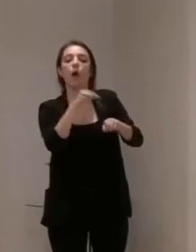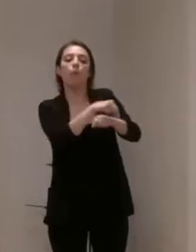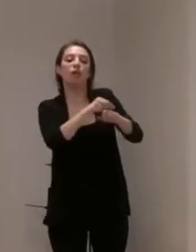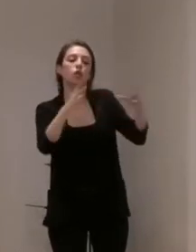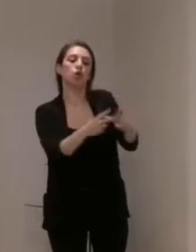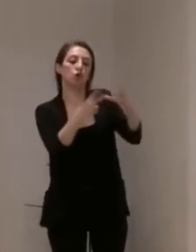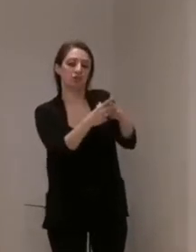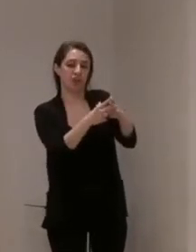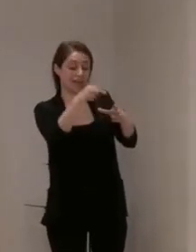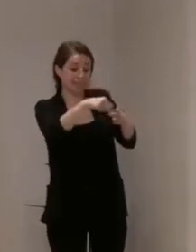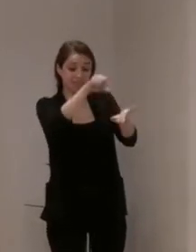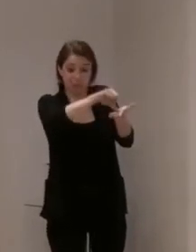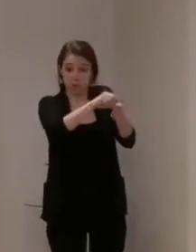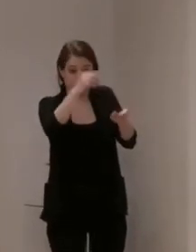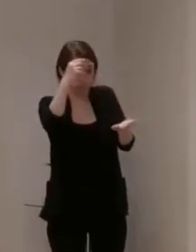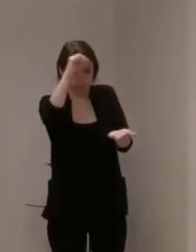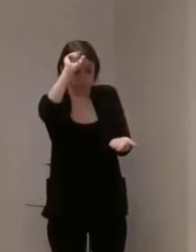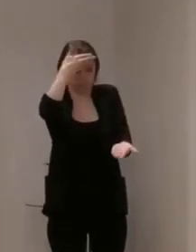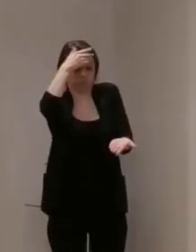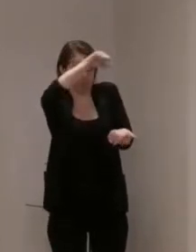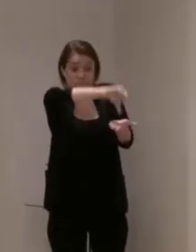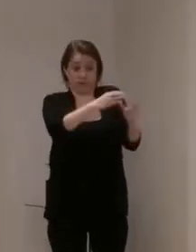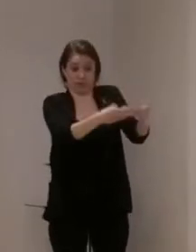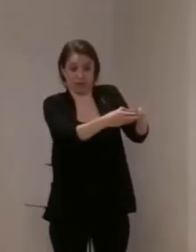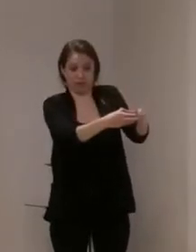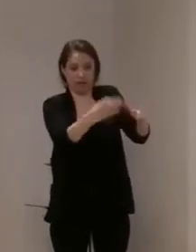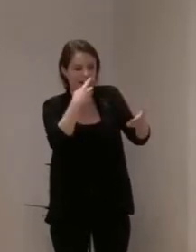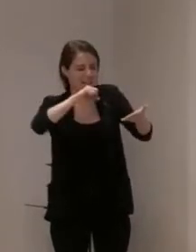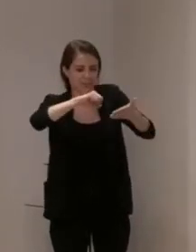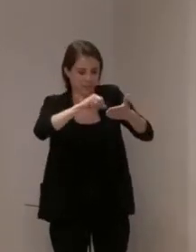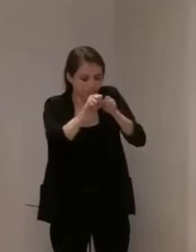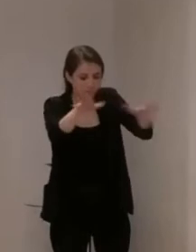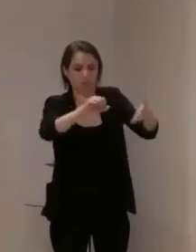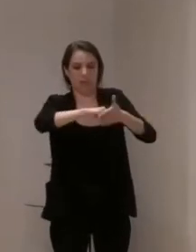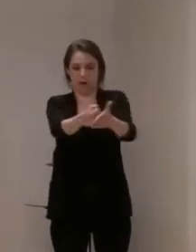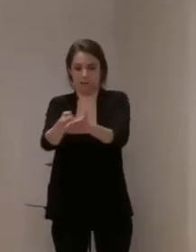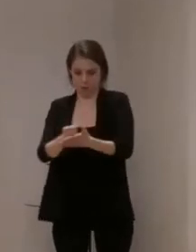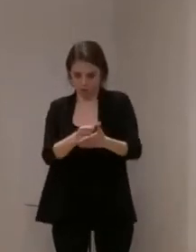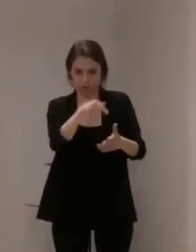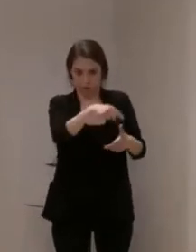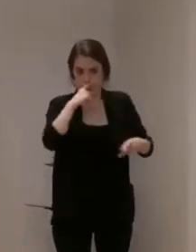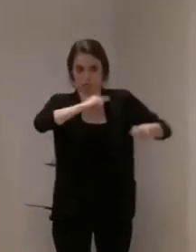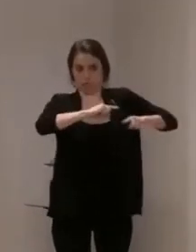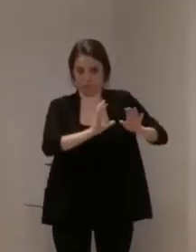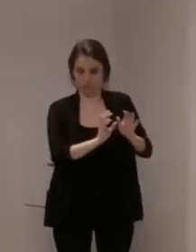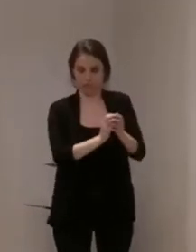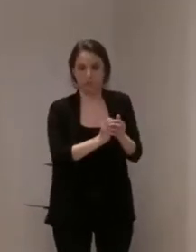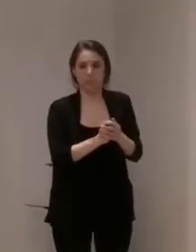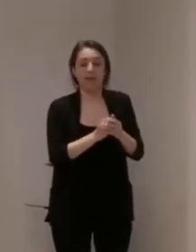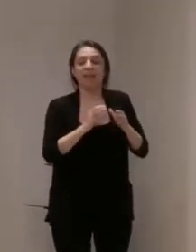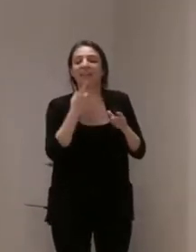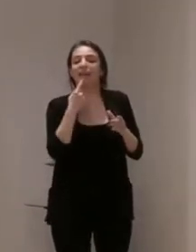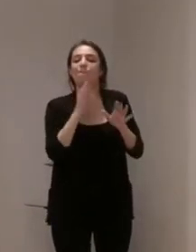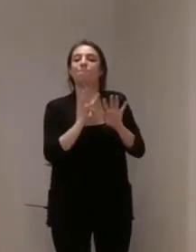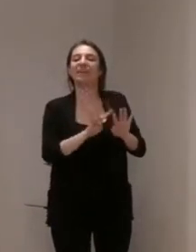i era el nucli central de la repressió política. La brigada